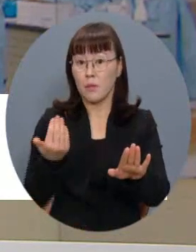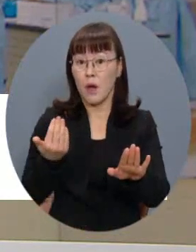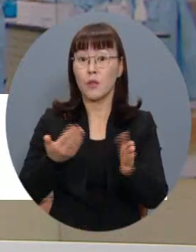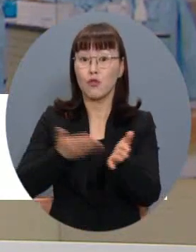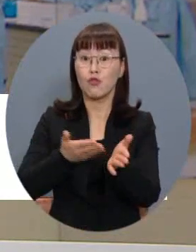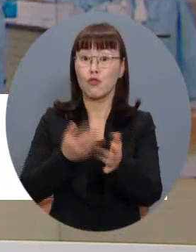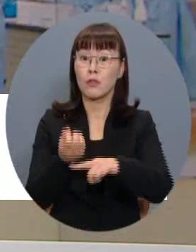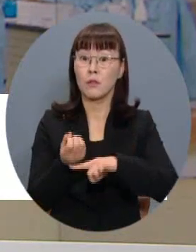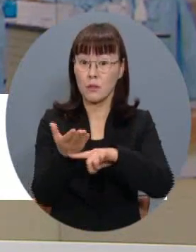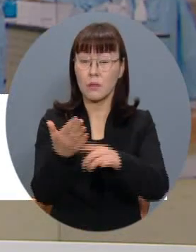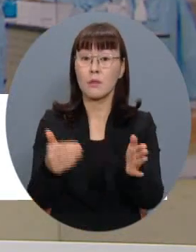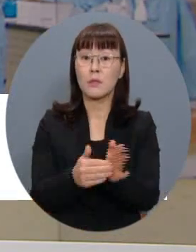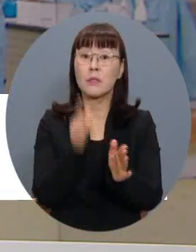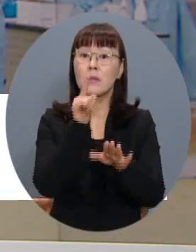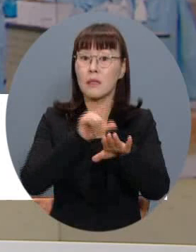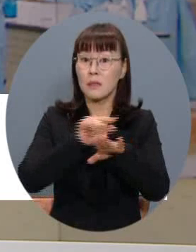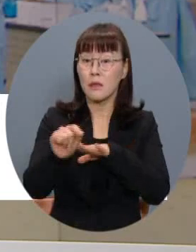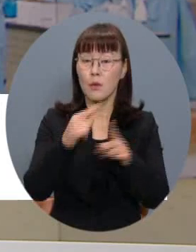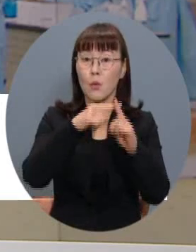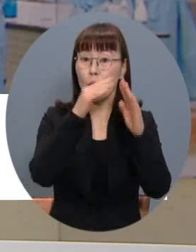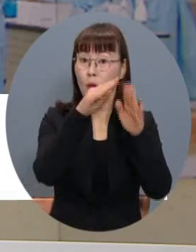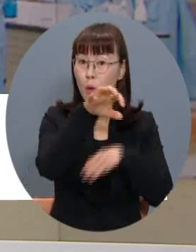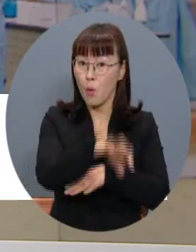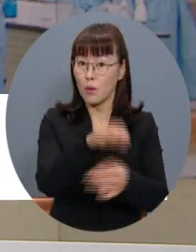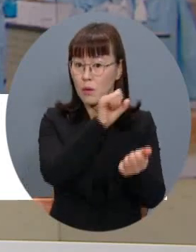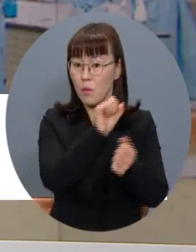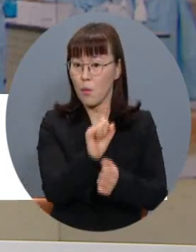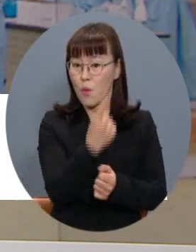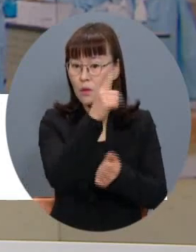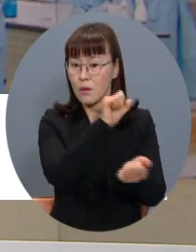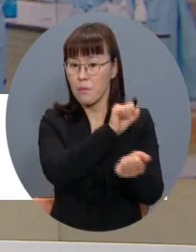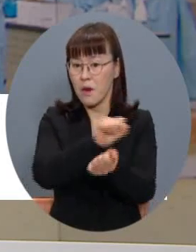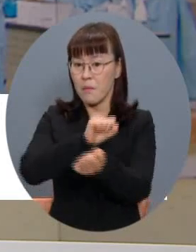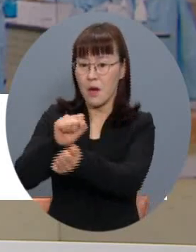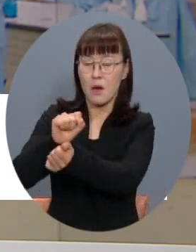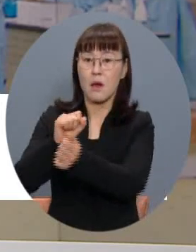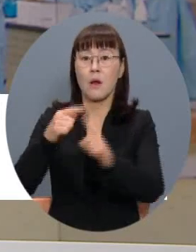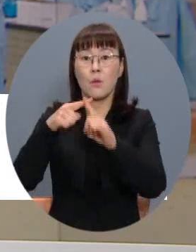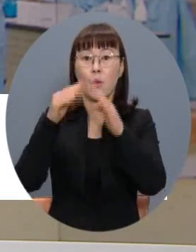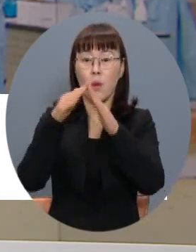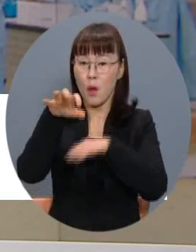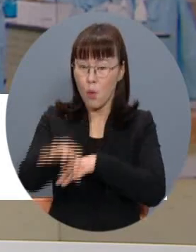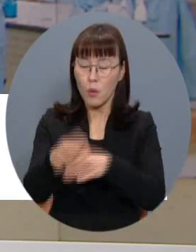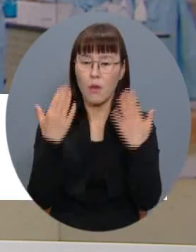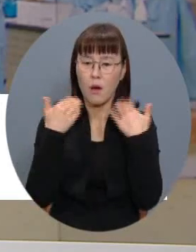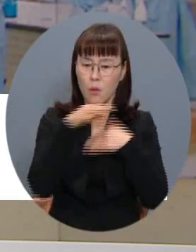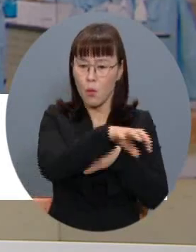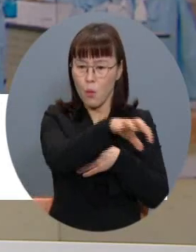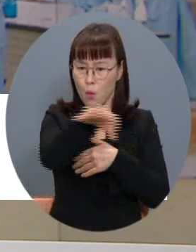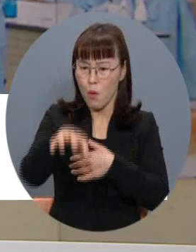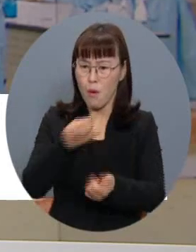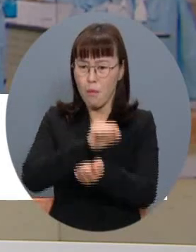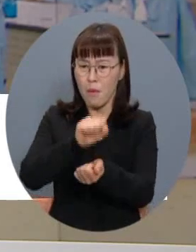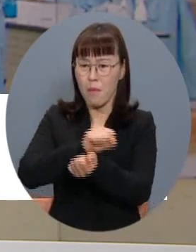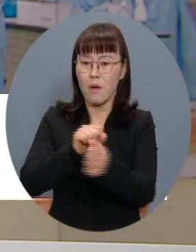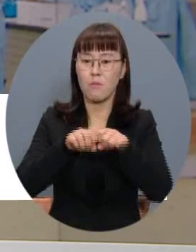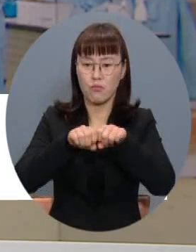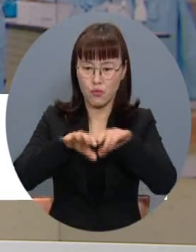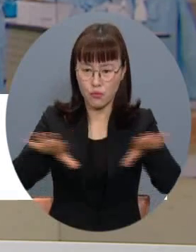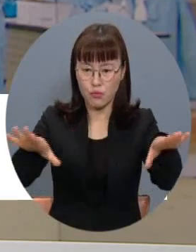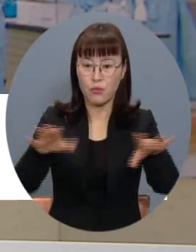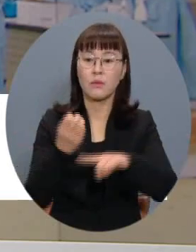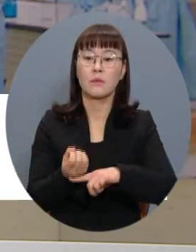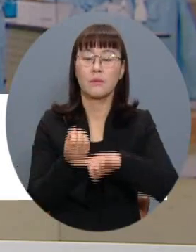보셨듯 달성군에 있는 한 교회에서 시작된 연쇄 감염이 다른 교회와 학교로까지 걷잡을 수 없이 확산하고 있습니다. 보도에